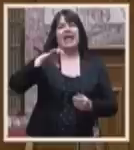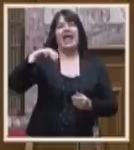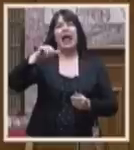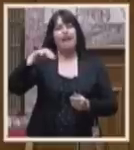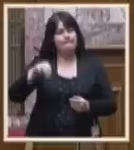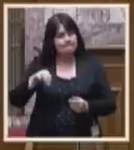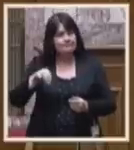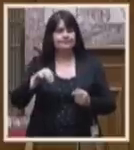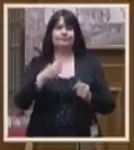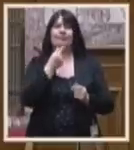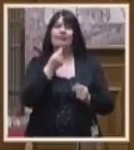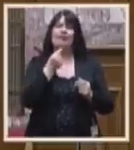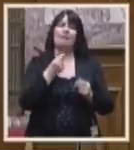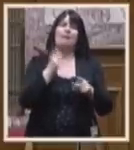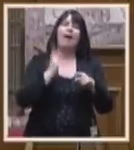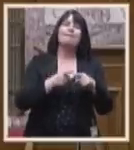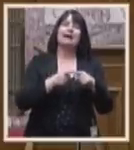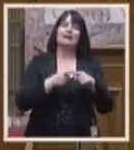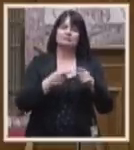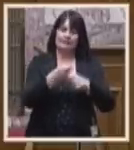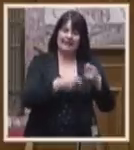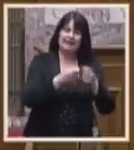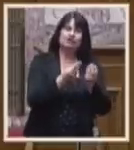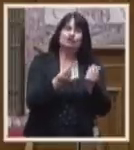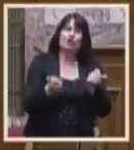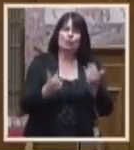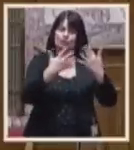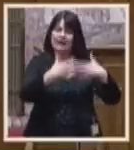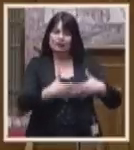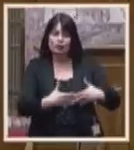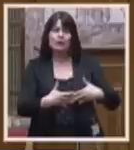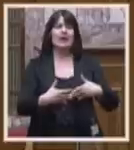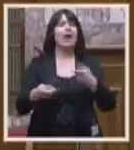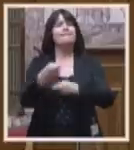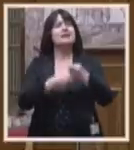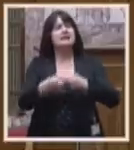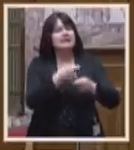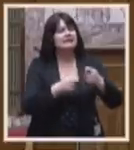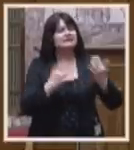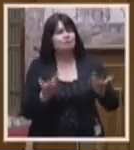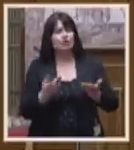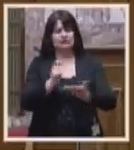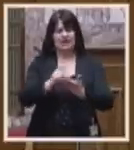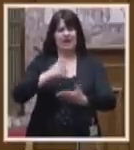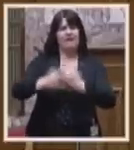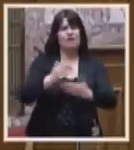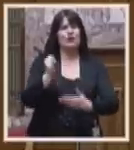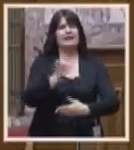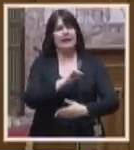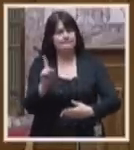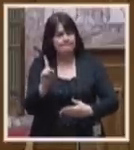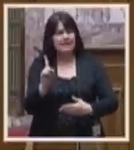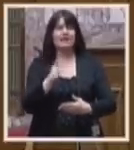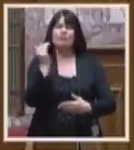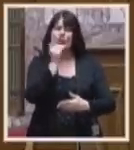απλοποίηση διαδικασίας ίδρυσης επιχειρήσεων, απλοποίηση επιχειρηματικού περιβάλλοντος, πάσιμο γραφειοκρατίας, ηλεκτρονικές